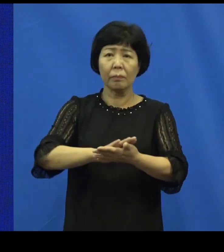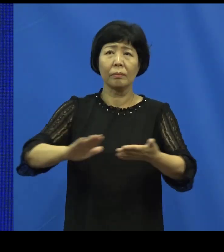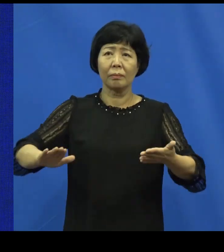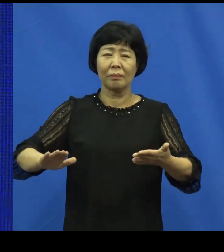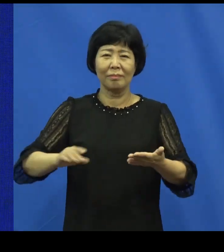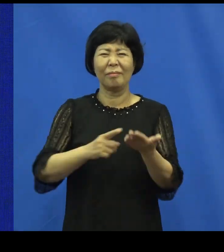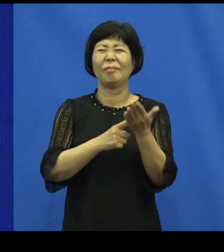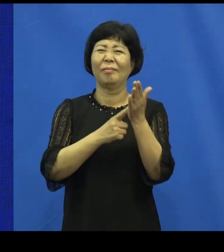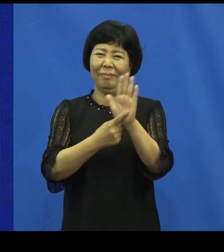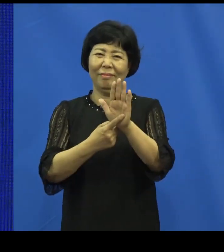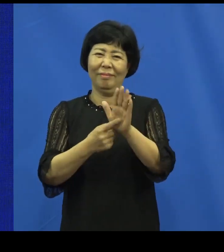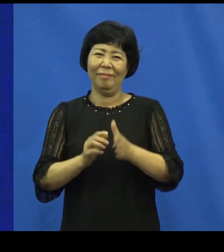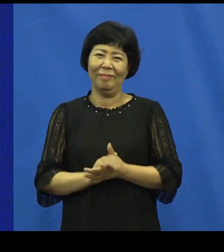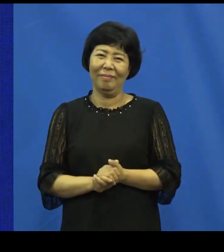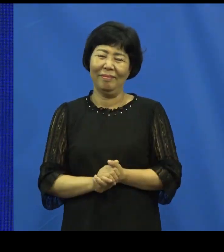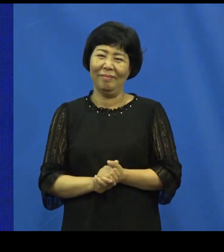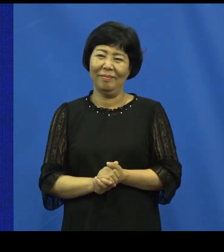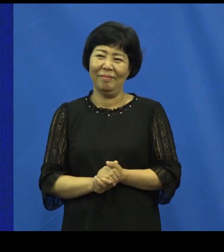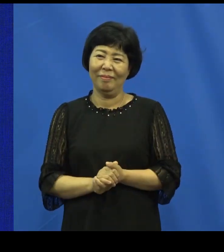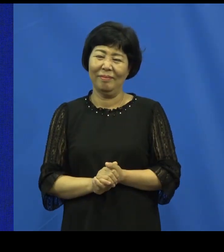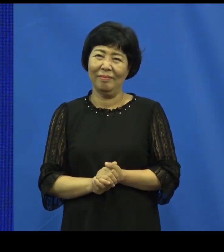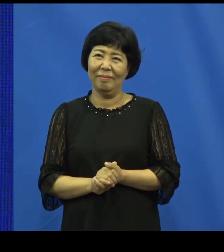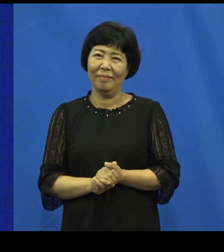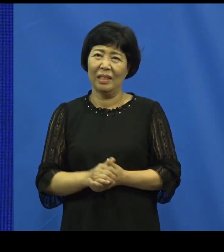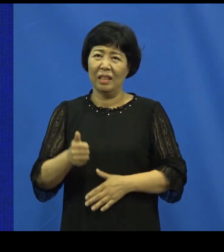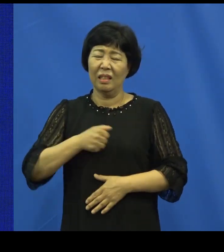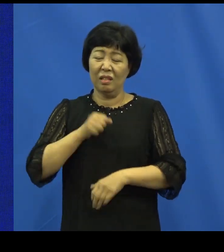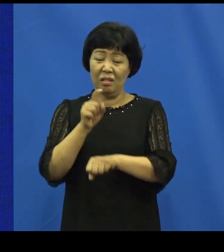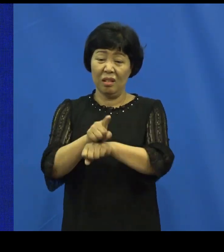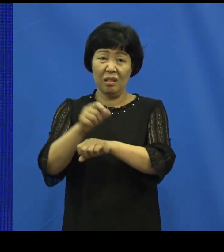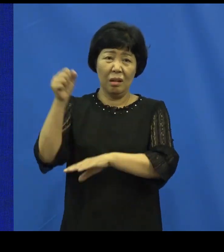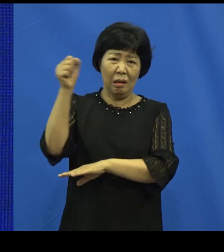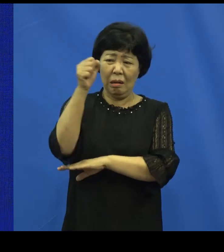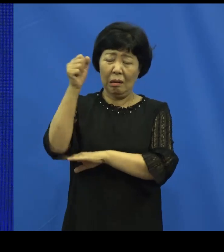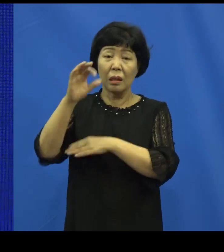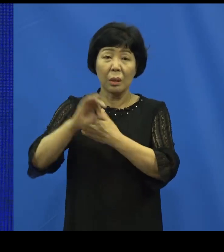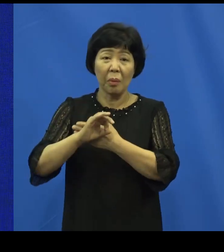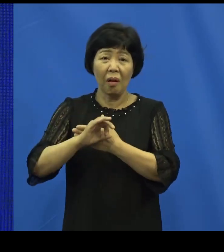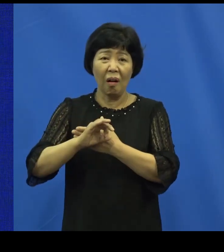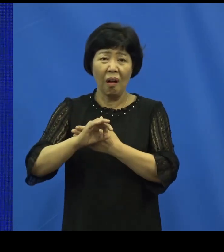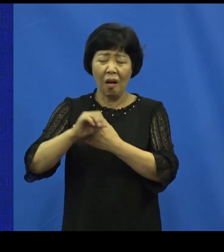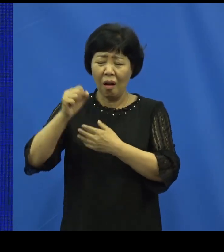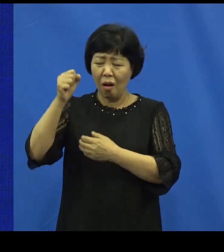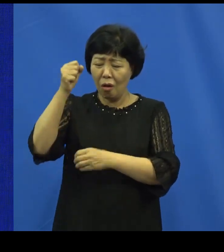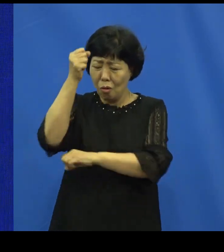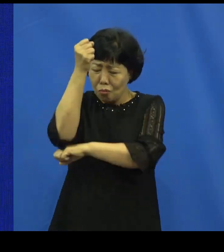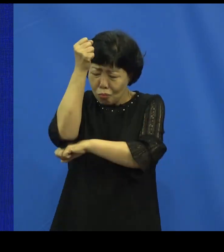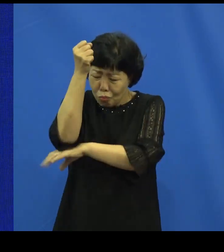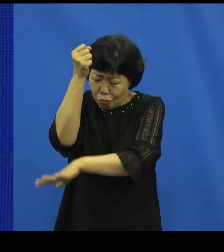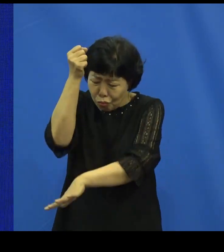그게 흔들리면요, 그냥 뿌리가 흔들리는 거예요. 삶이 흔들리는 거예요,